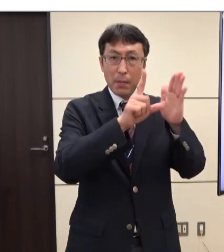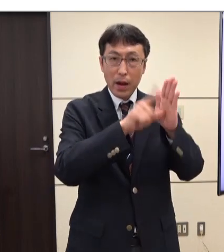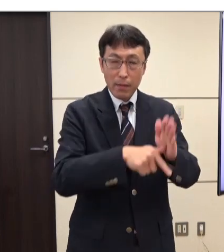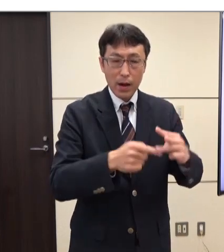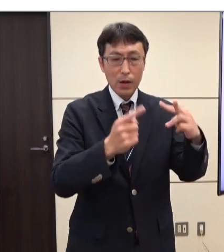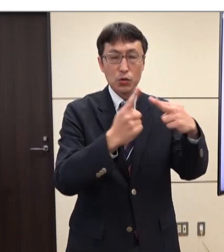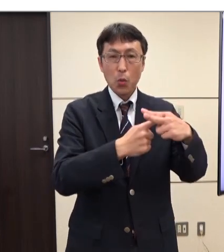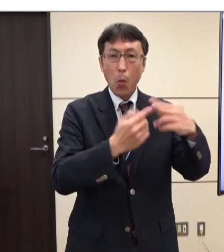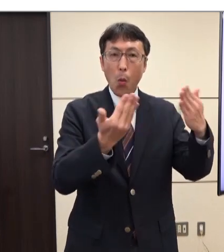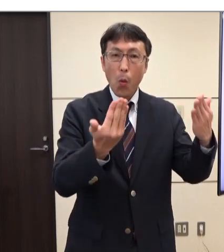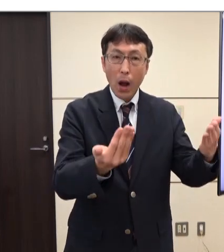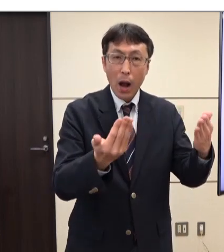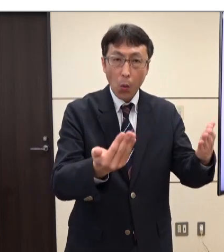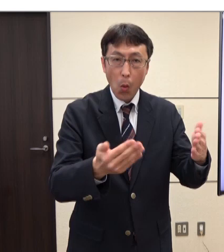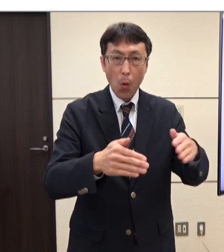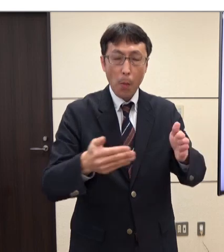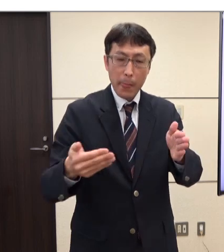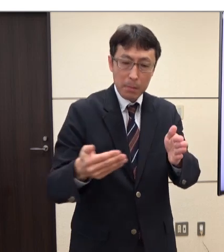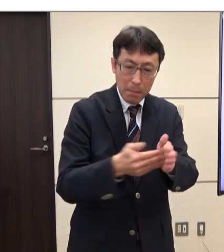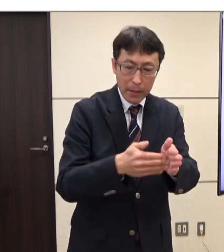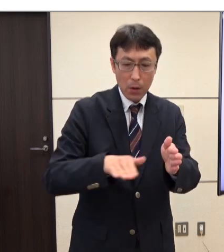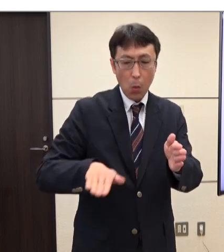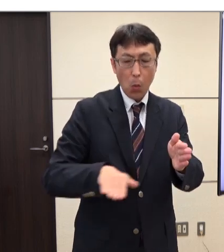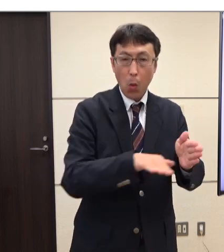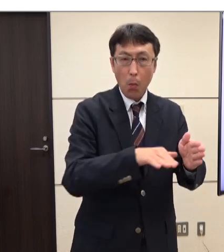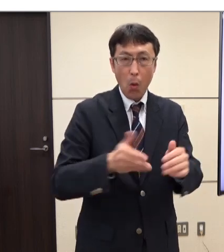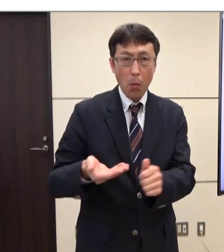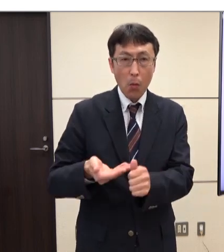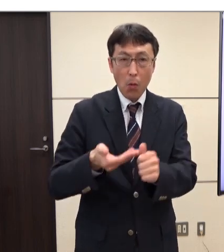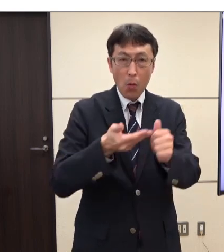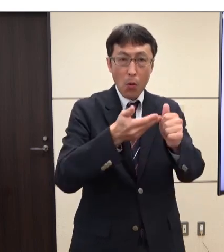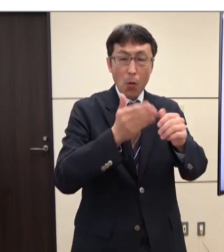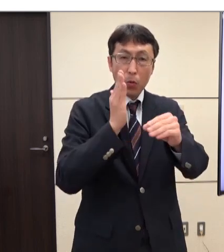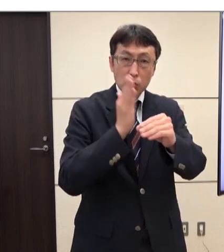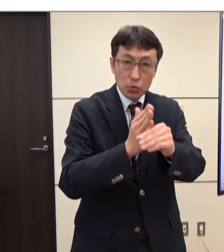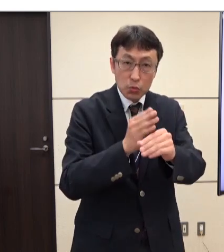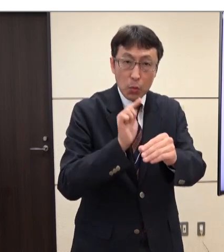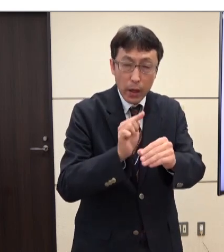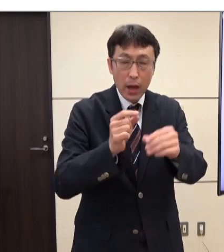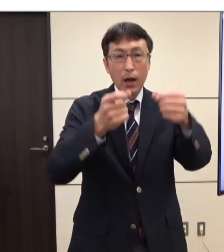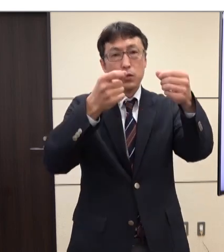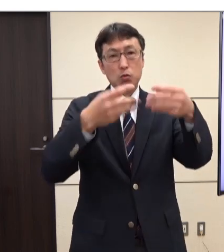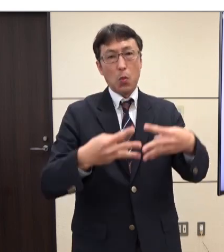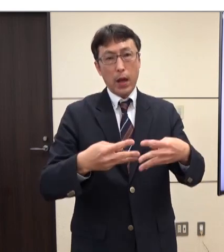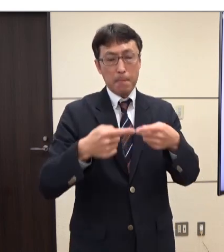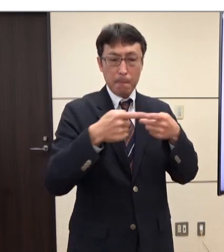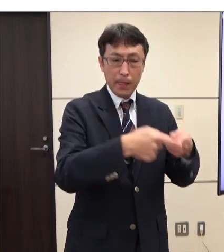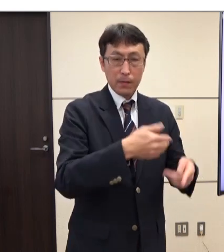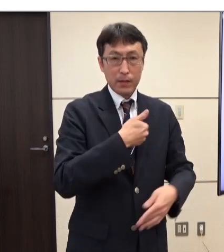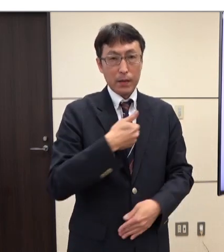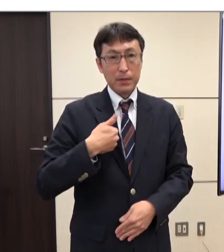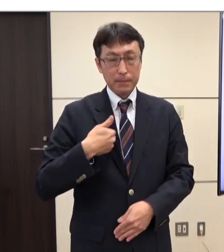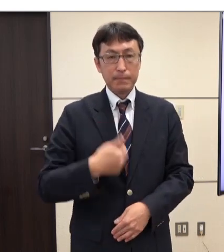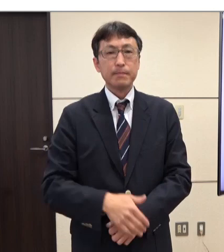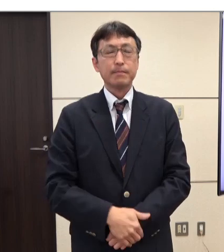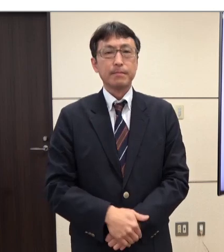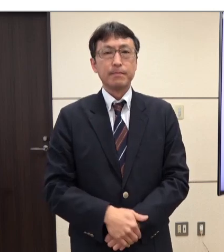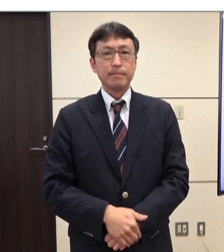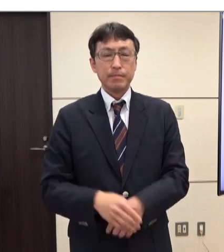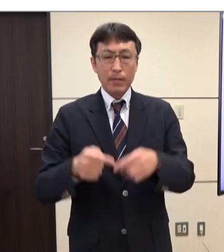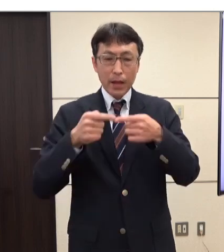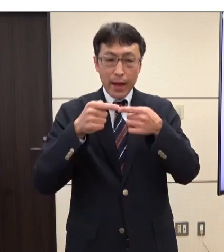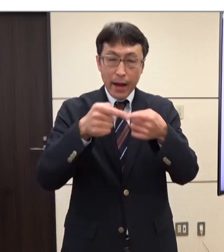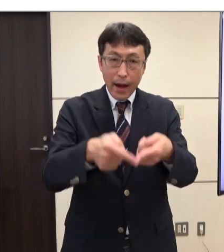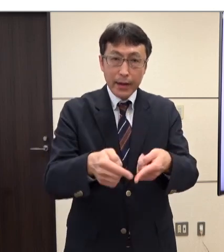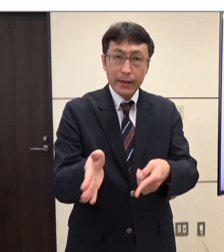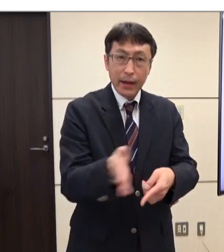のお子さんがいること、これが資格になります。入居期間は入居日から10年